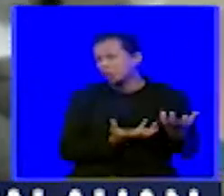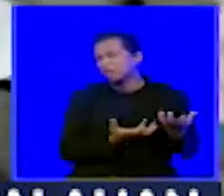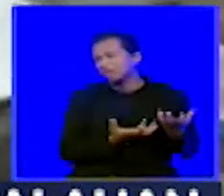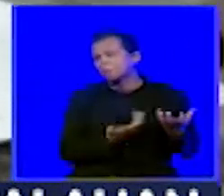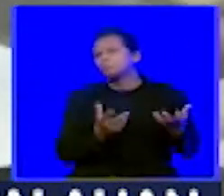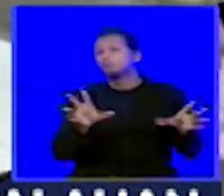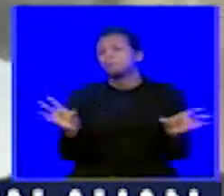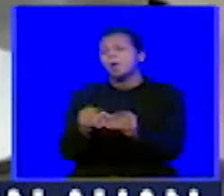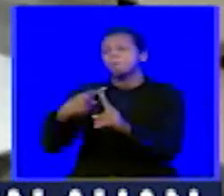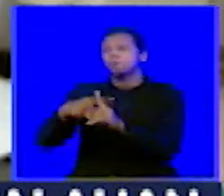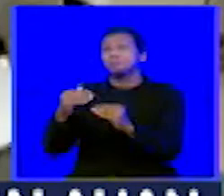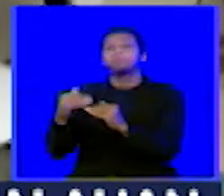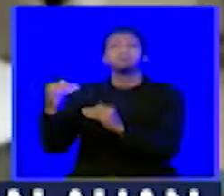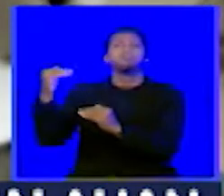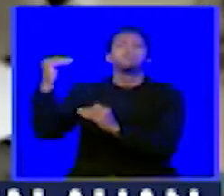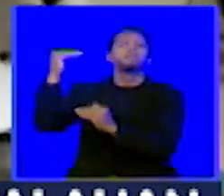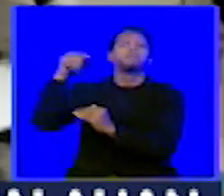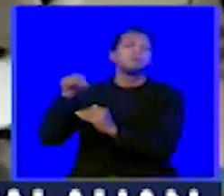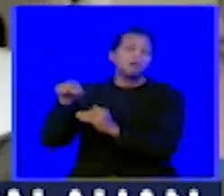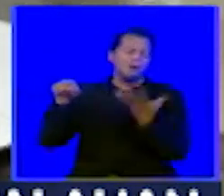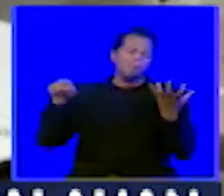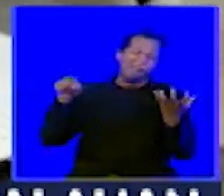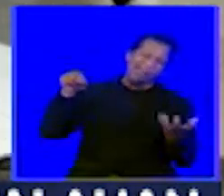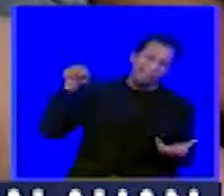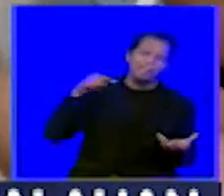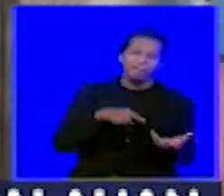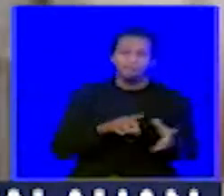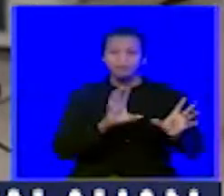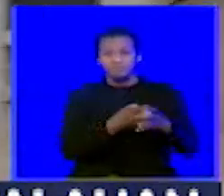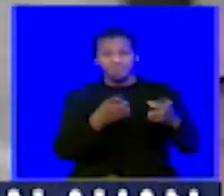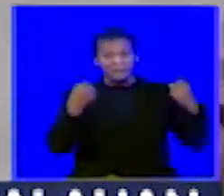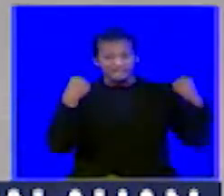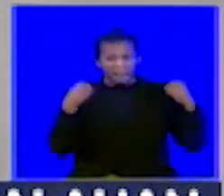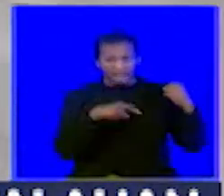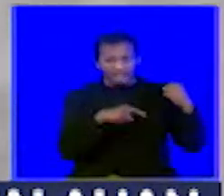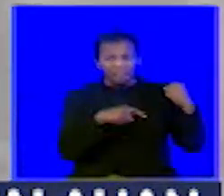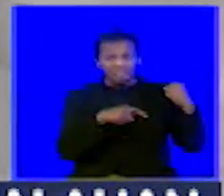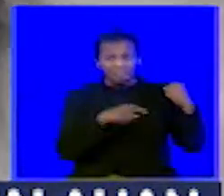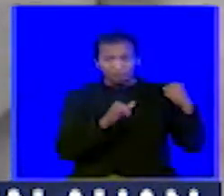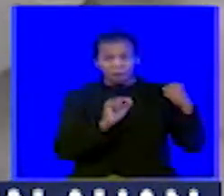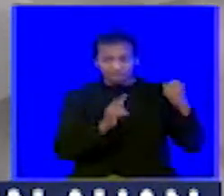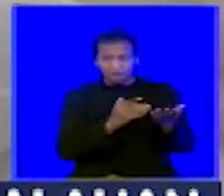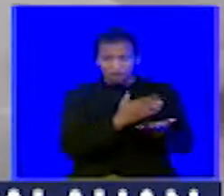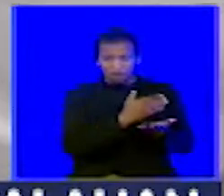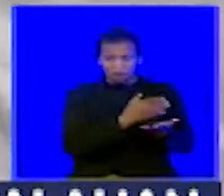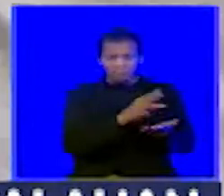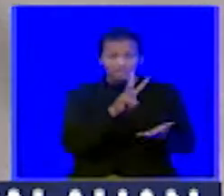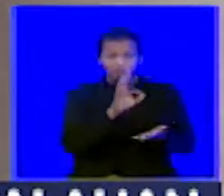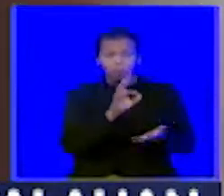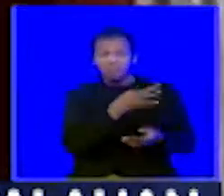meningkat. Meski Kementerian Kesehatan telah mengerahkan 30.000 relawan, jika angka kasus aktif terus